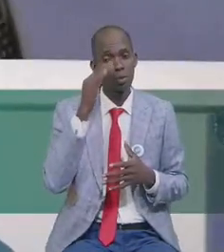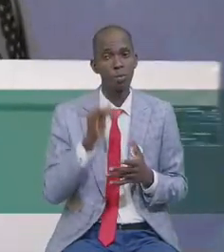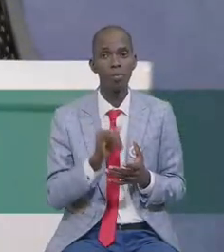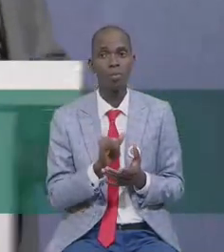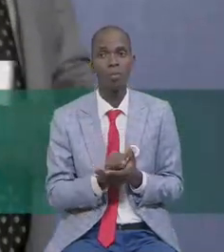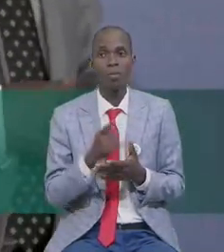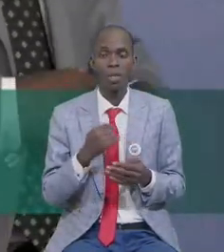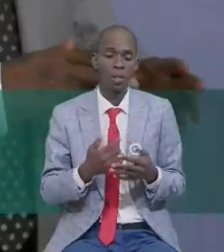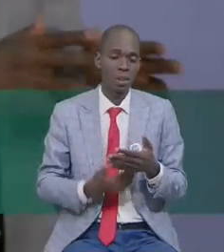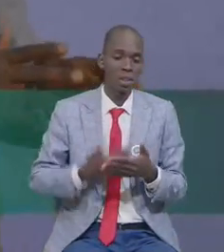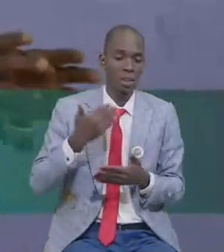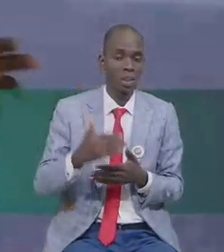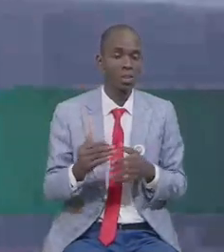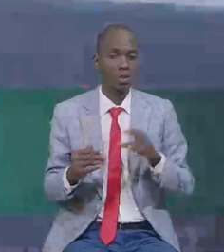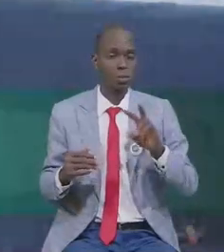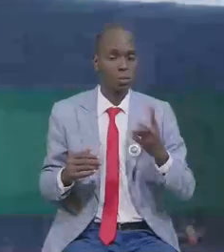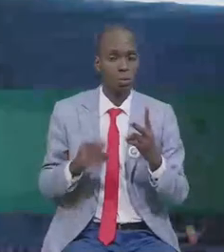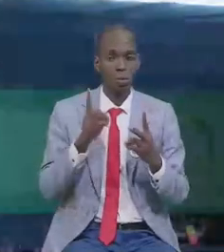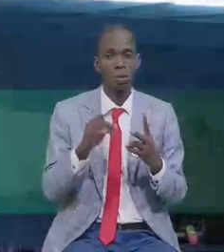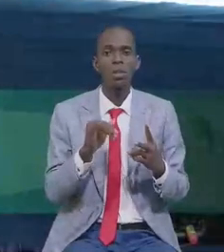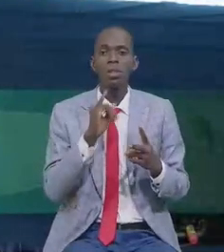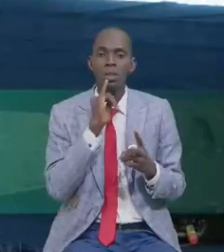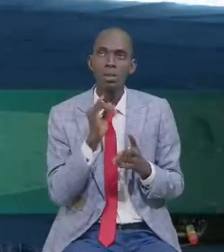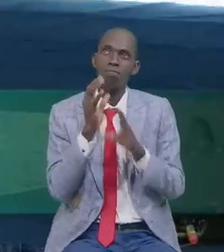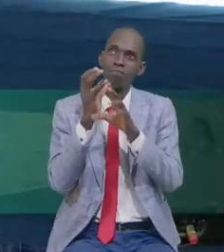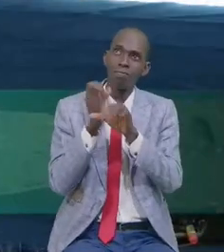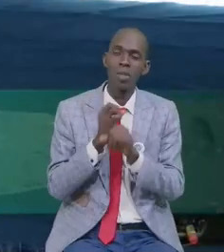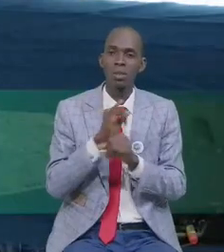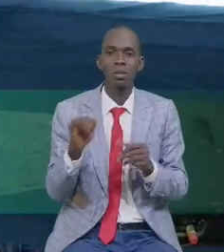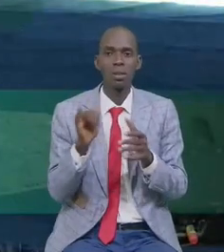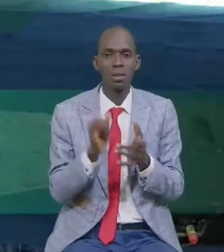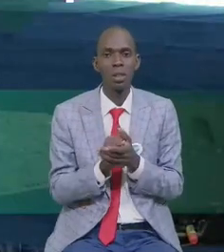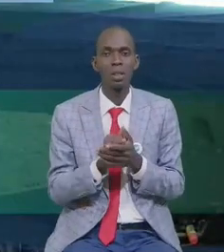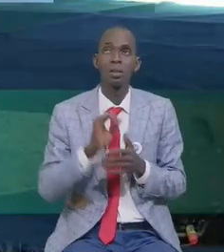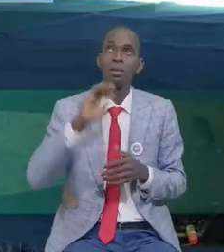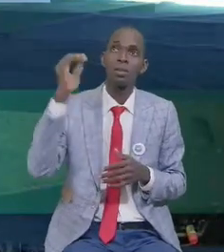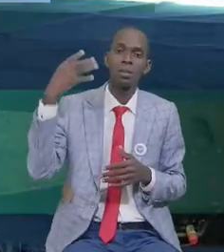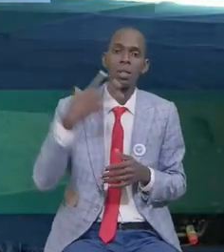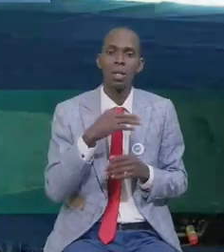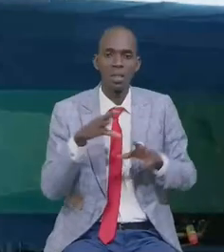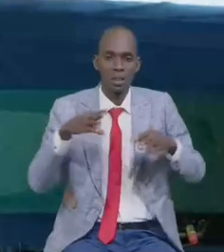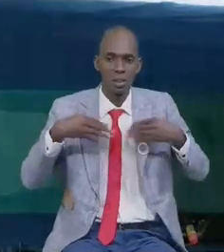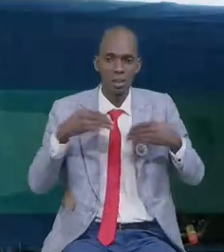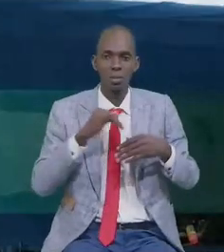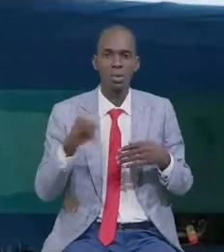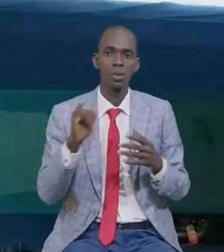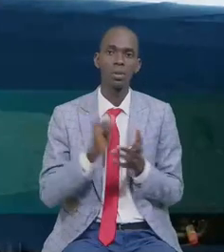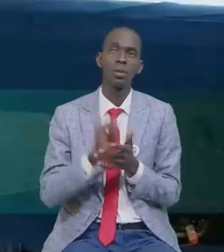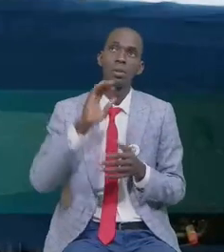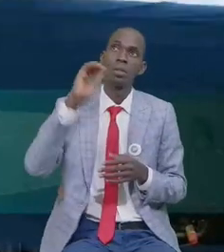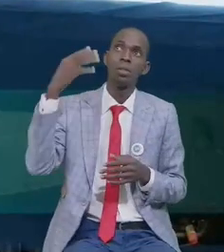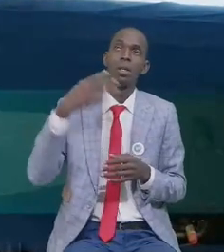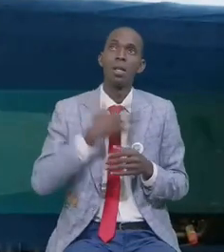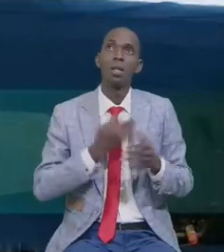Maintenant, le niveau suivant, c'est accéder cette grâce, accepter cette grâce. afin